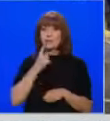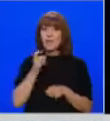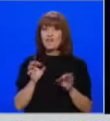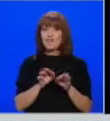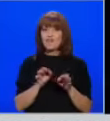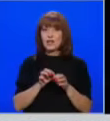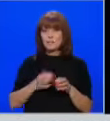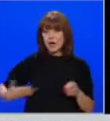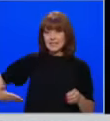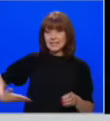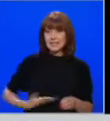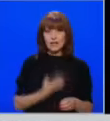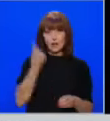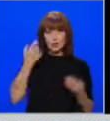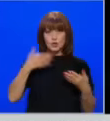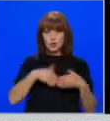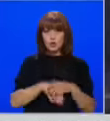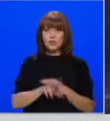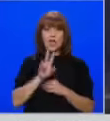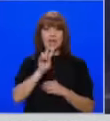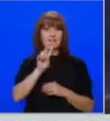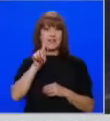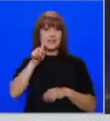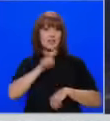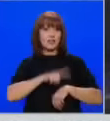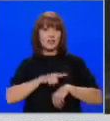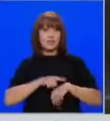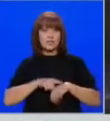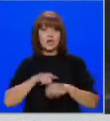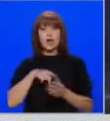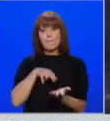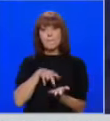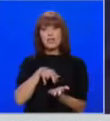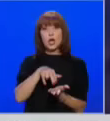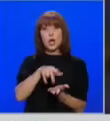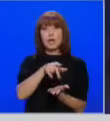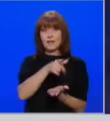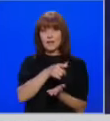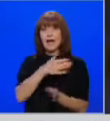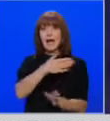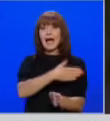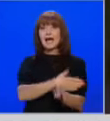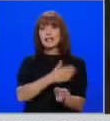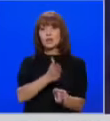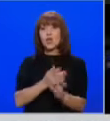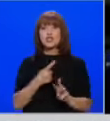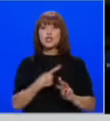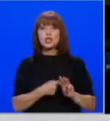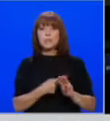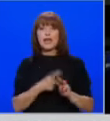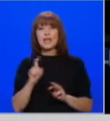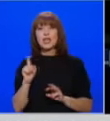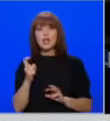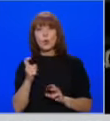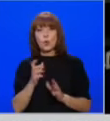Филип е пометен от леката кола с нощи около 21 часа, пресичайки на пешеходна пътека на кръстовището на улиците Шишман и Гурко.